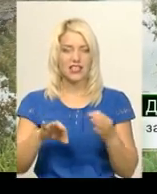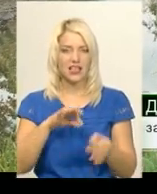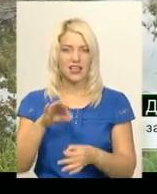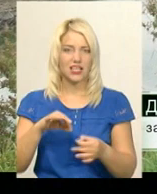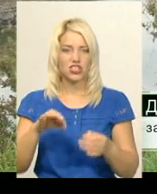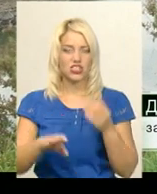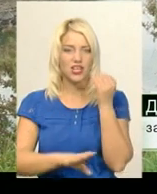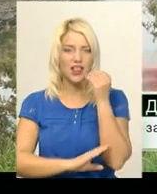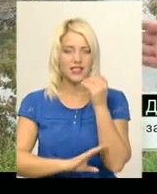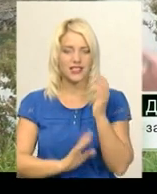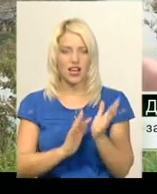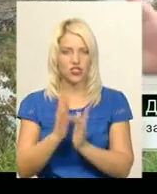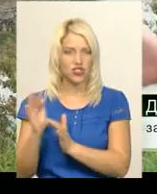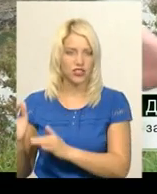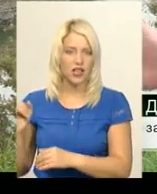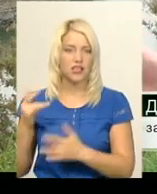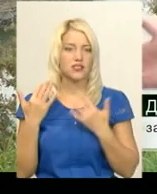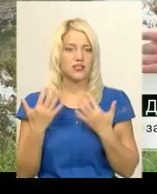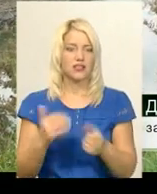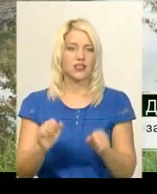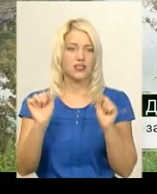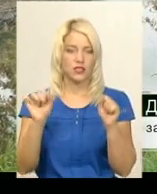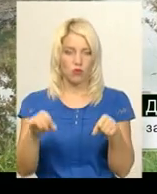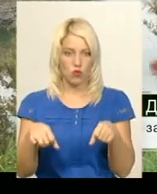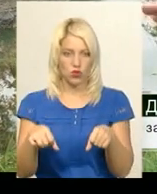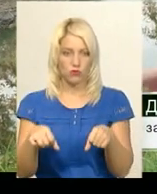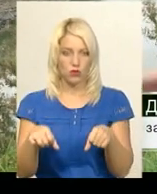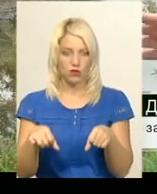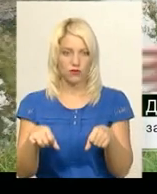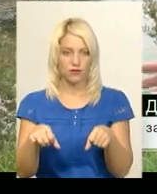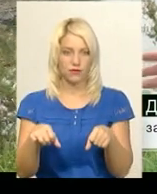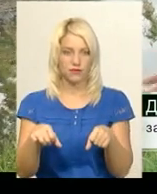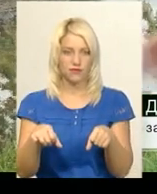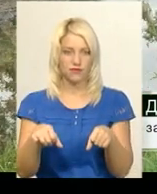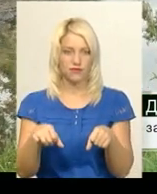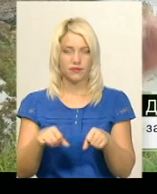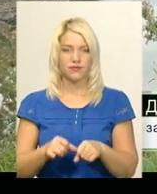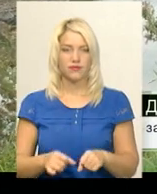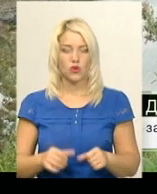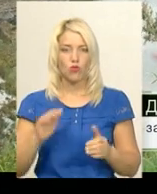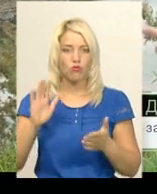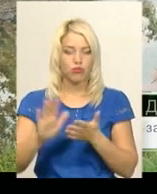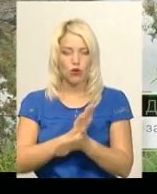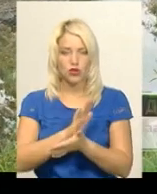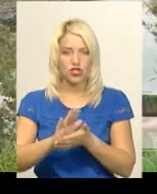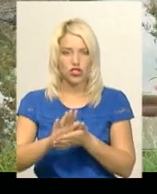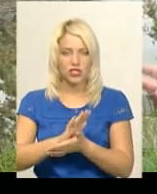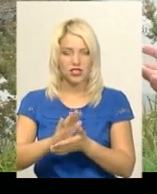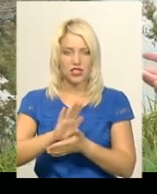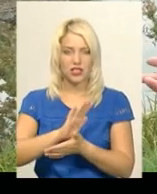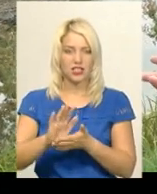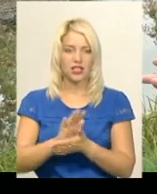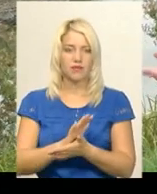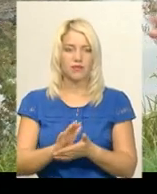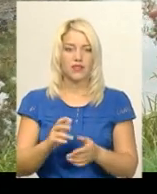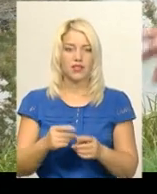і скільки зможемо, щоб в суму попасти, прочистити до проєктної відмітки, це